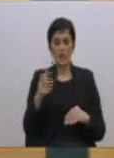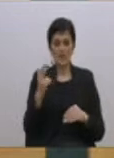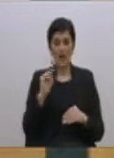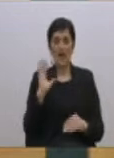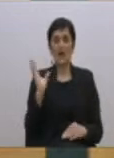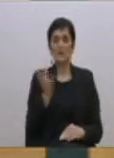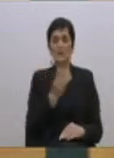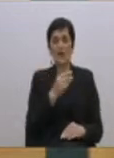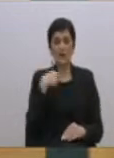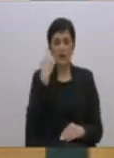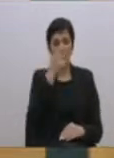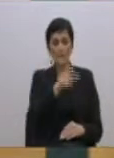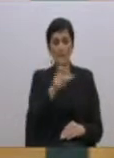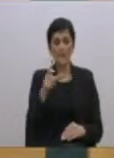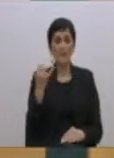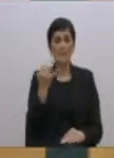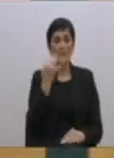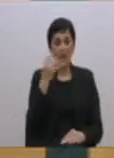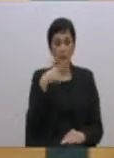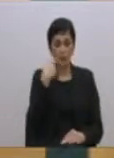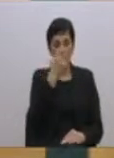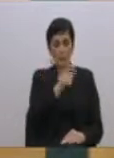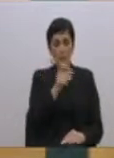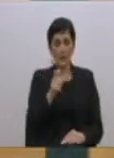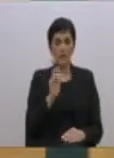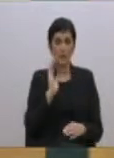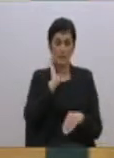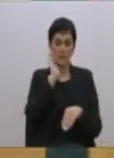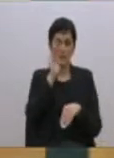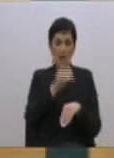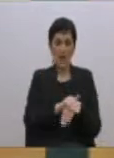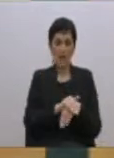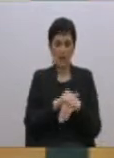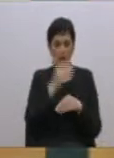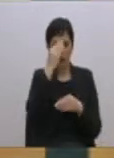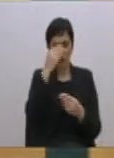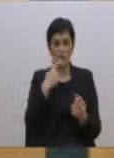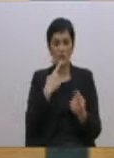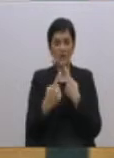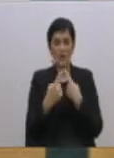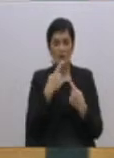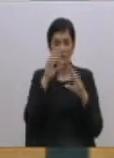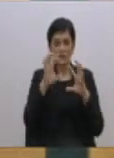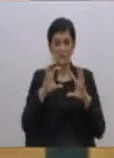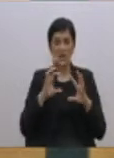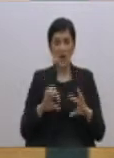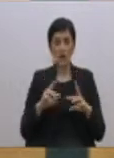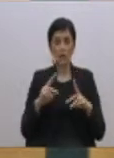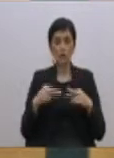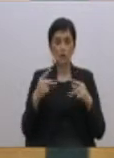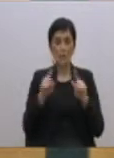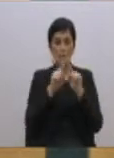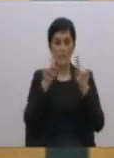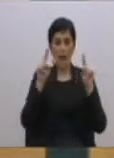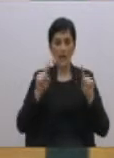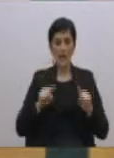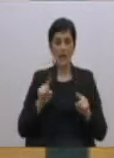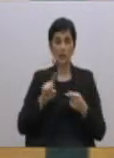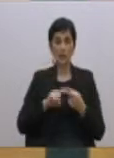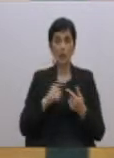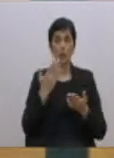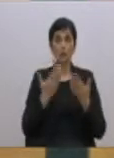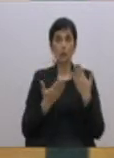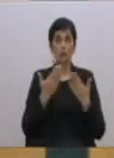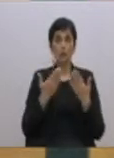სხვა პირებთან ერთად, დაინტერესებულ პირებთან ერთად, მთელი დღის განმავლობაში გვემშელა ამ საკანონმდებლო ცვლილების პაკეტთან დაკავშირებით. და თუ